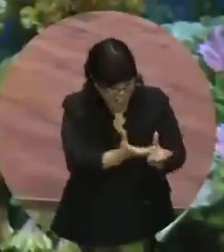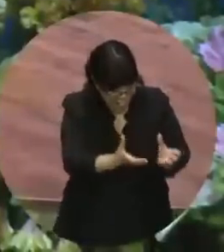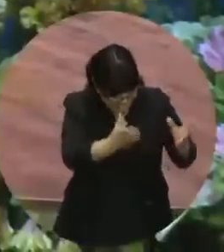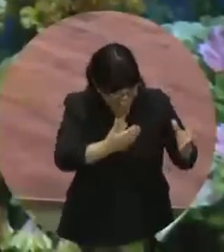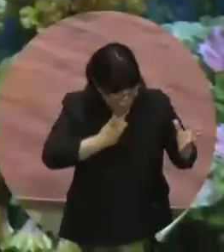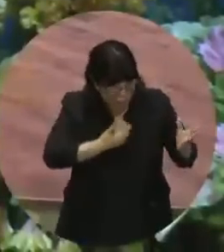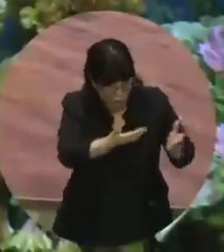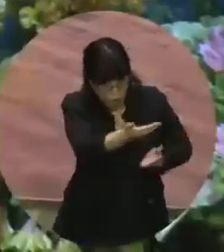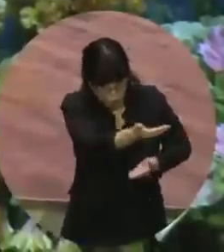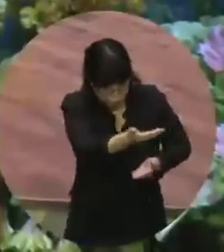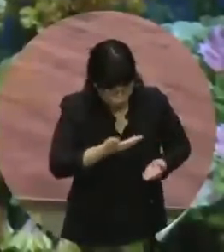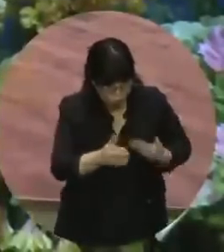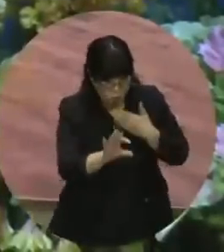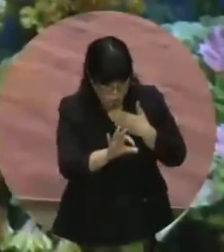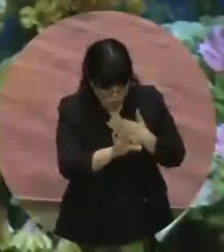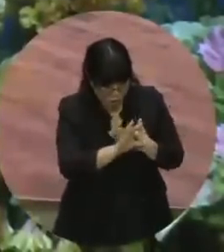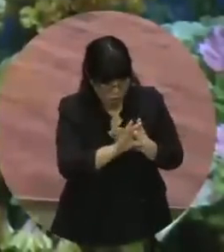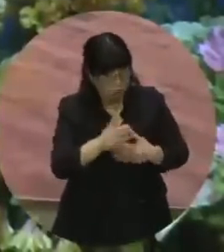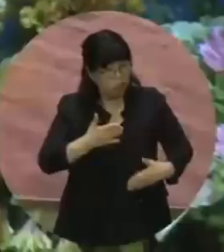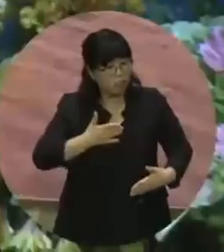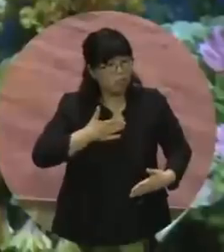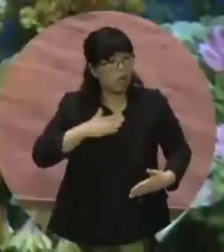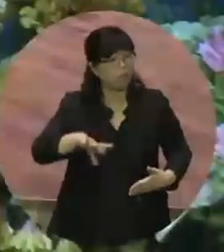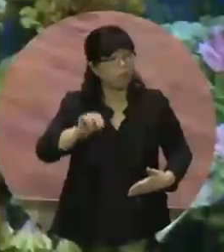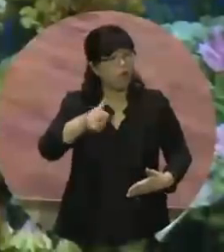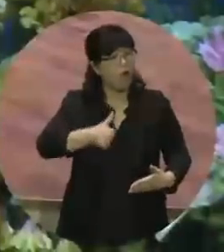엄청난 축복의 직분을 관심 없어요.